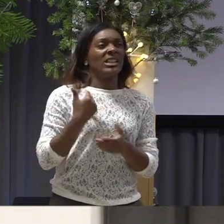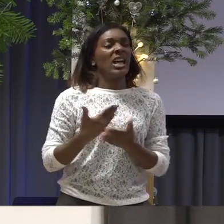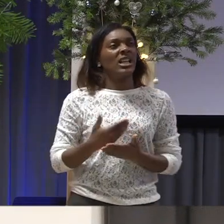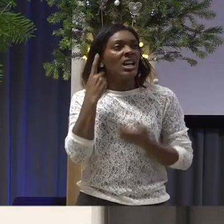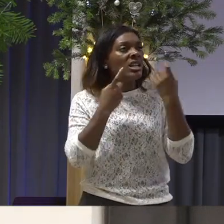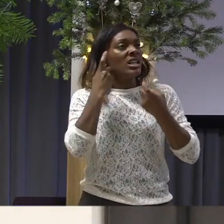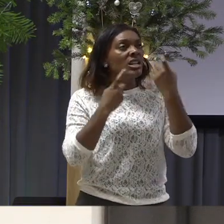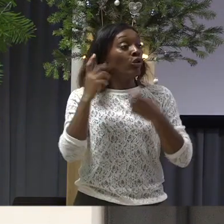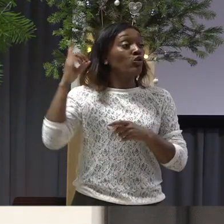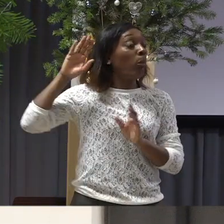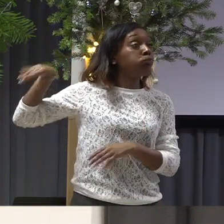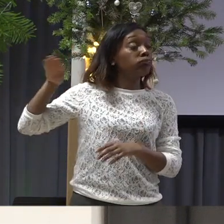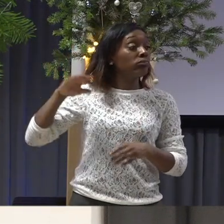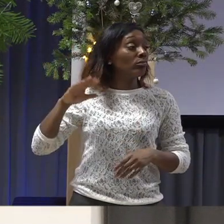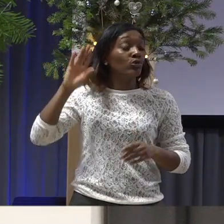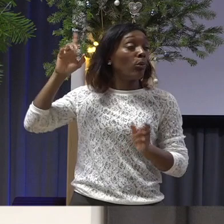Ça peut être...